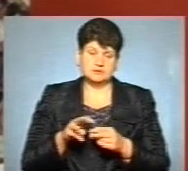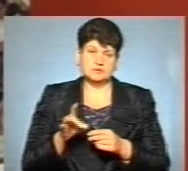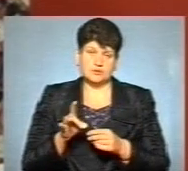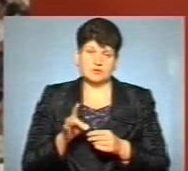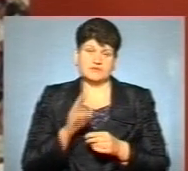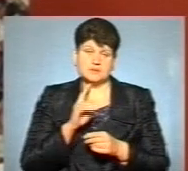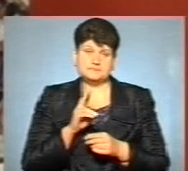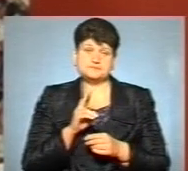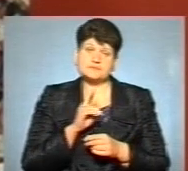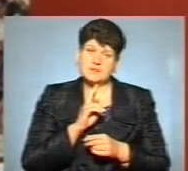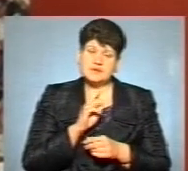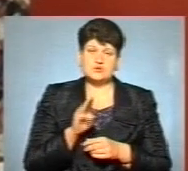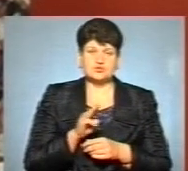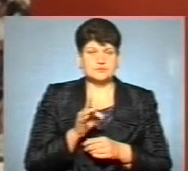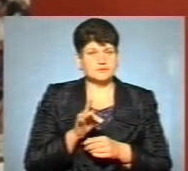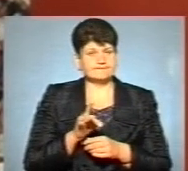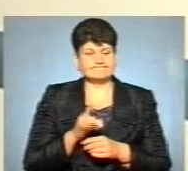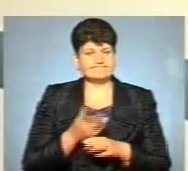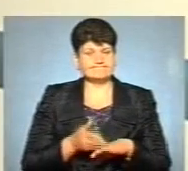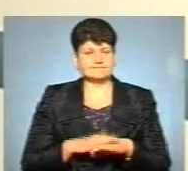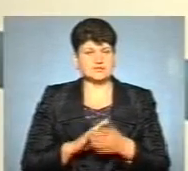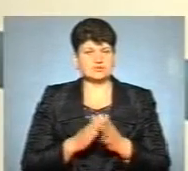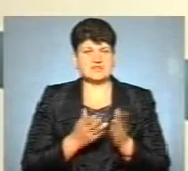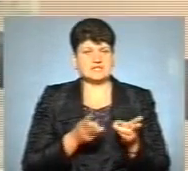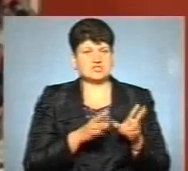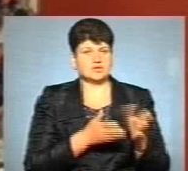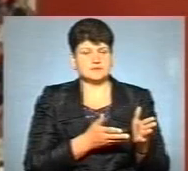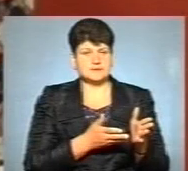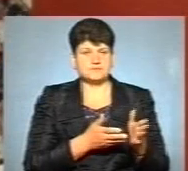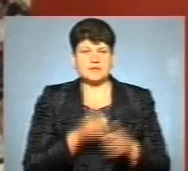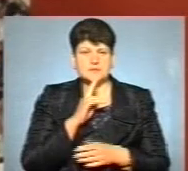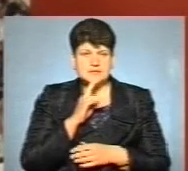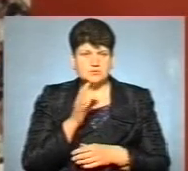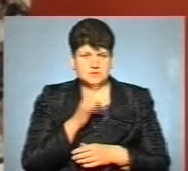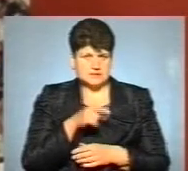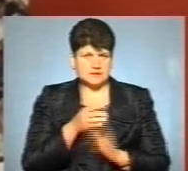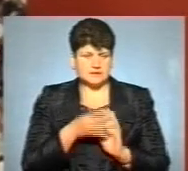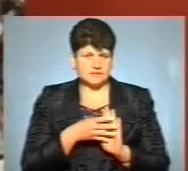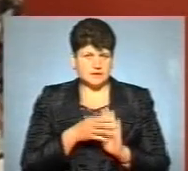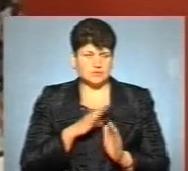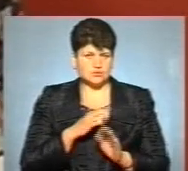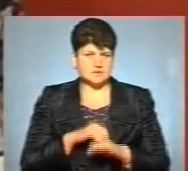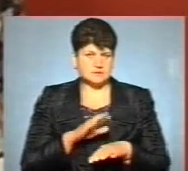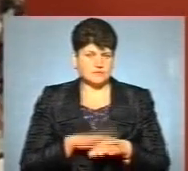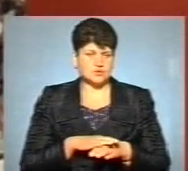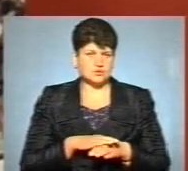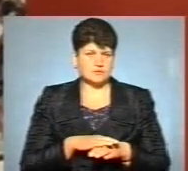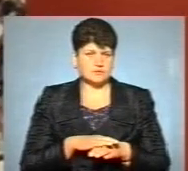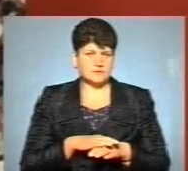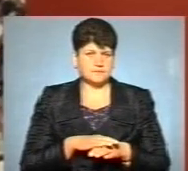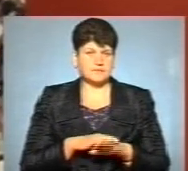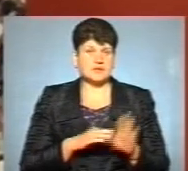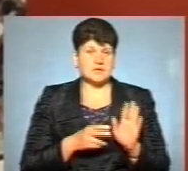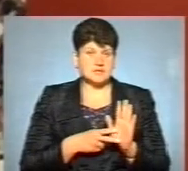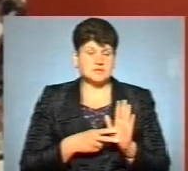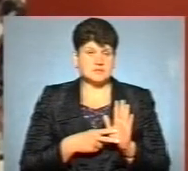Кременецькому і Шумському районі ще залишається досить таки напружено. Ну, власне, в Кременецькому районі з тих 9, які були зафіксовані нові випадки, 7